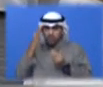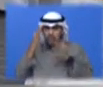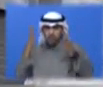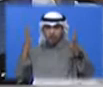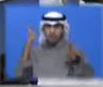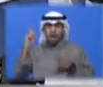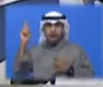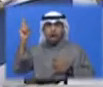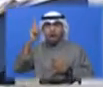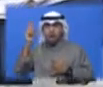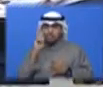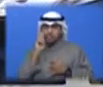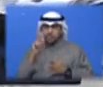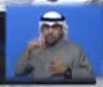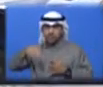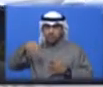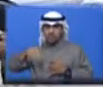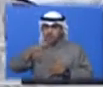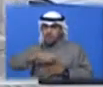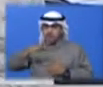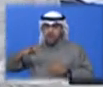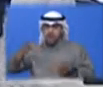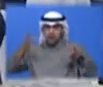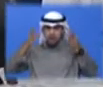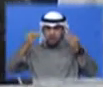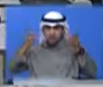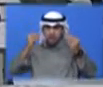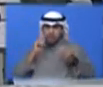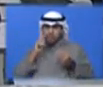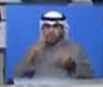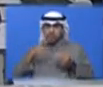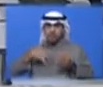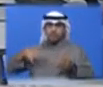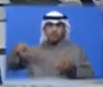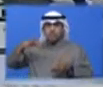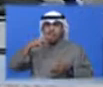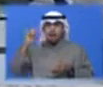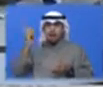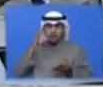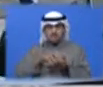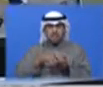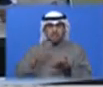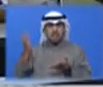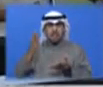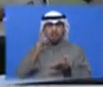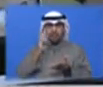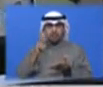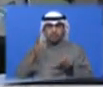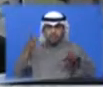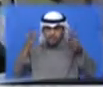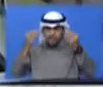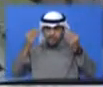أثبتت بما لا يدع مجالا للشك أن كل الدول التي أحرزت شوطا كبيرا في التقدم تقدمت من بوابة